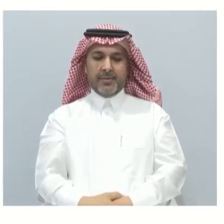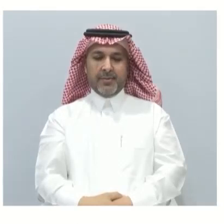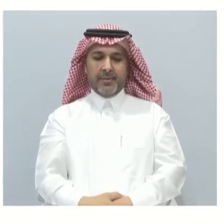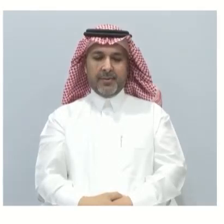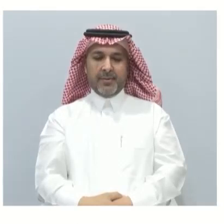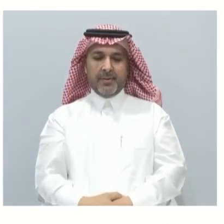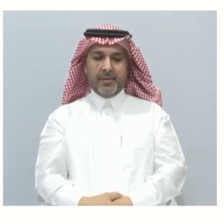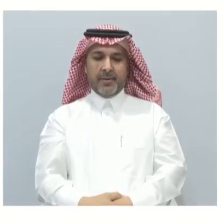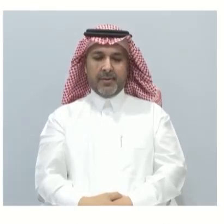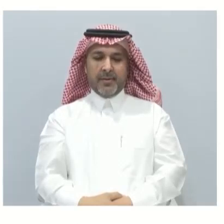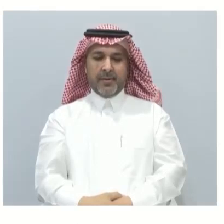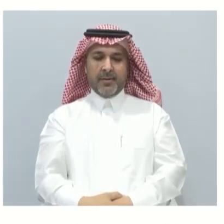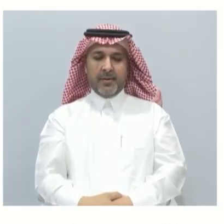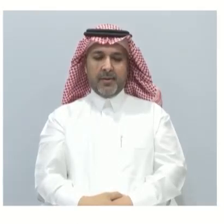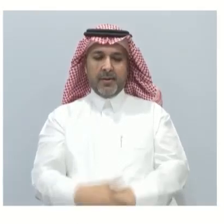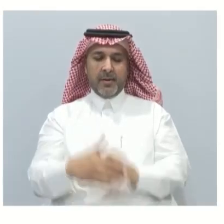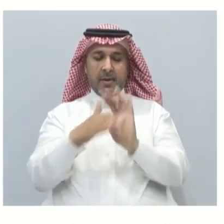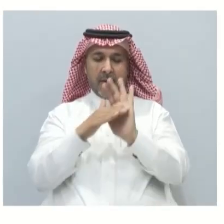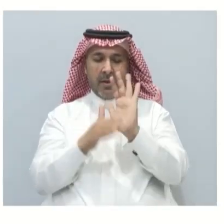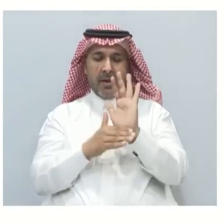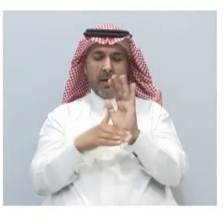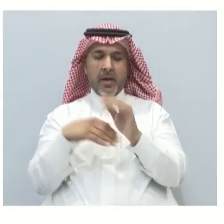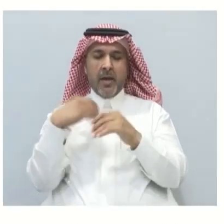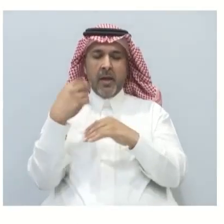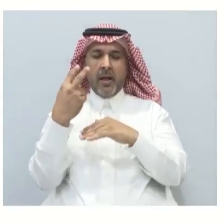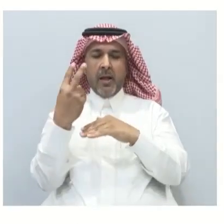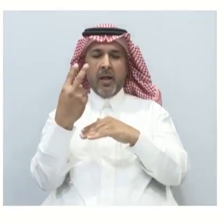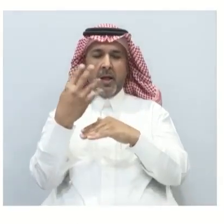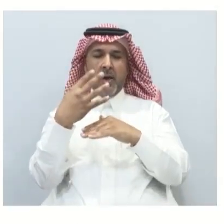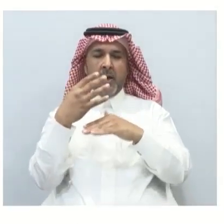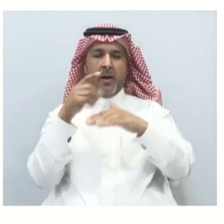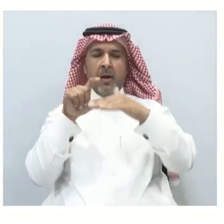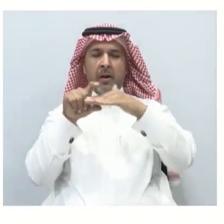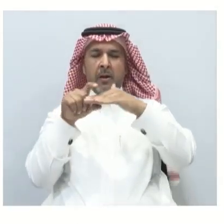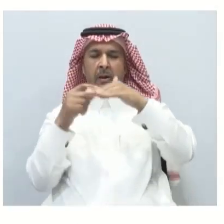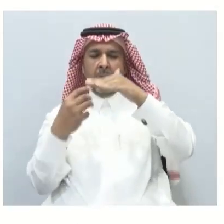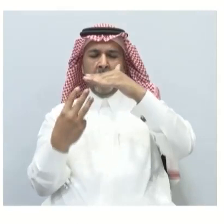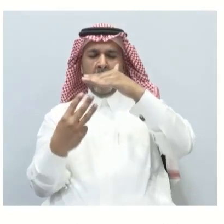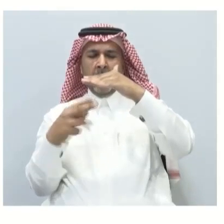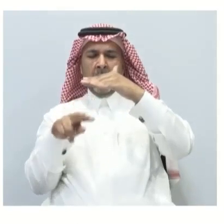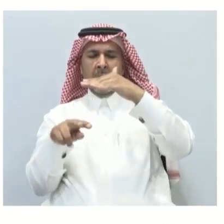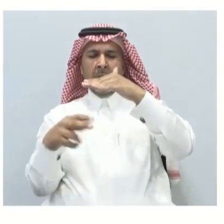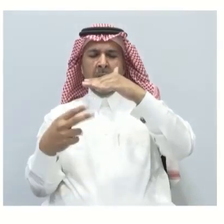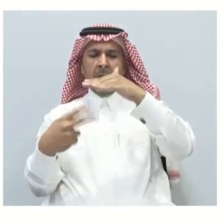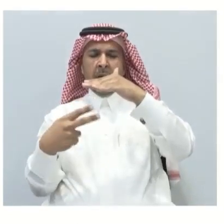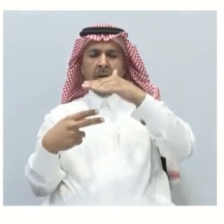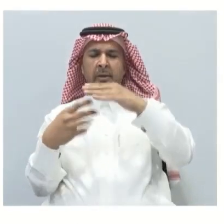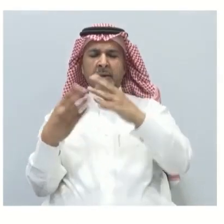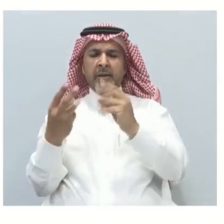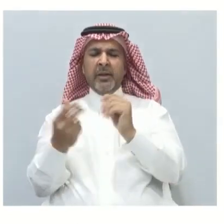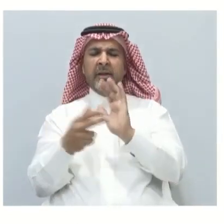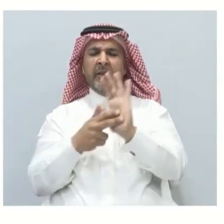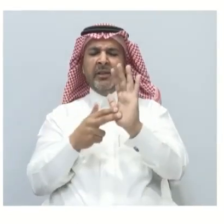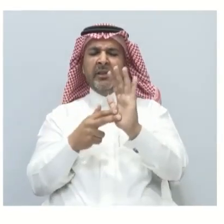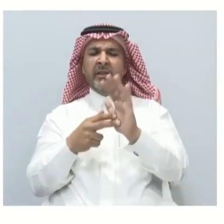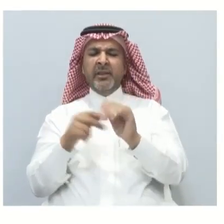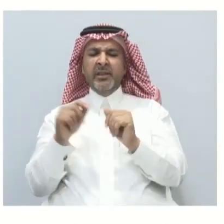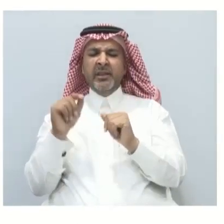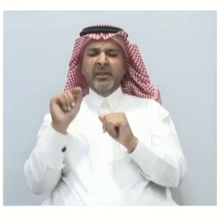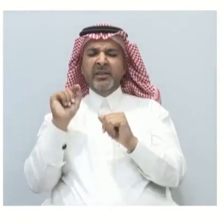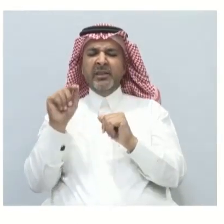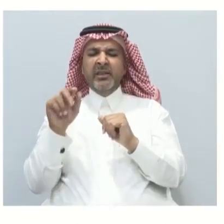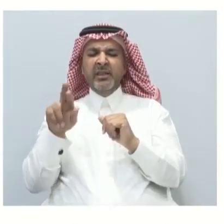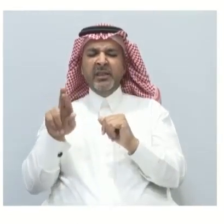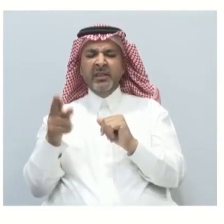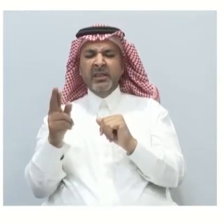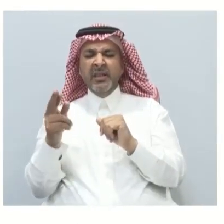لنفتح كسر 42 تق 320 فيطلع معي الناتج يساوي كم 0